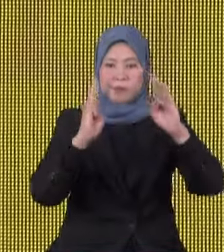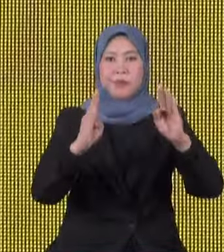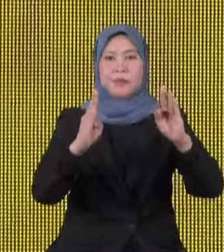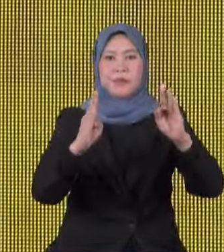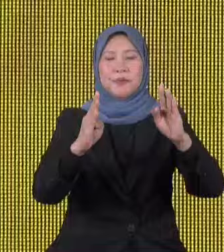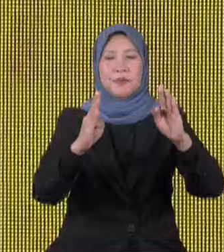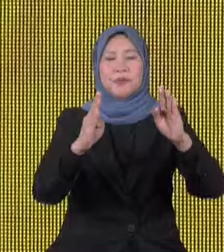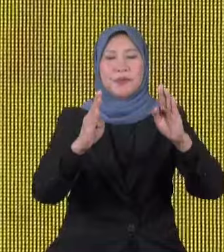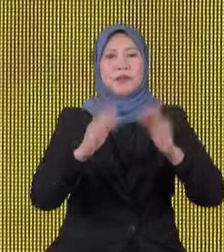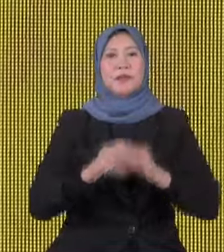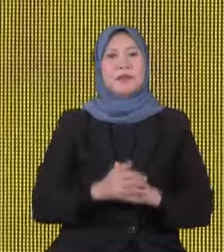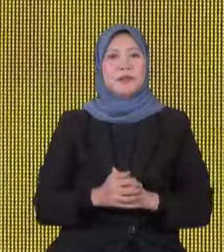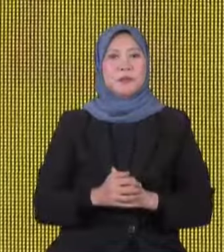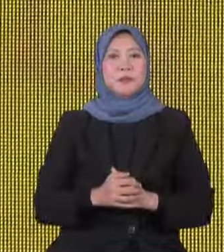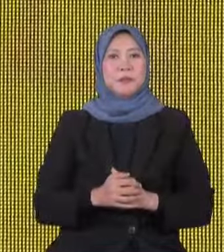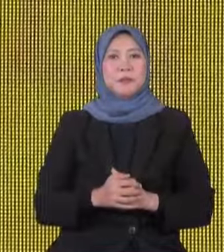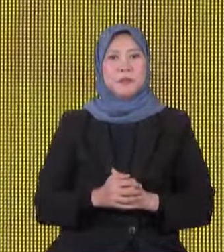untuk mengangkat